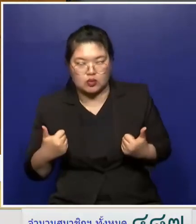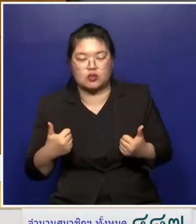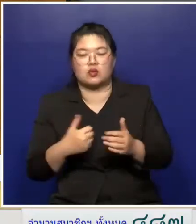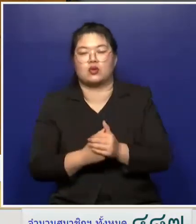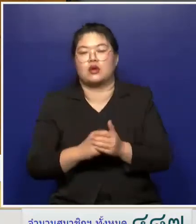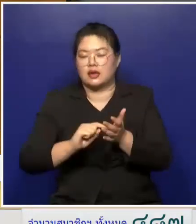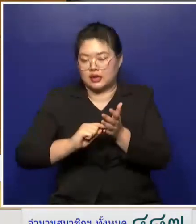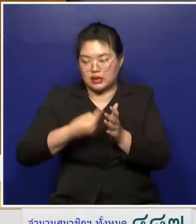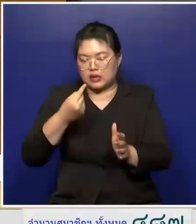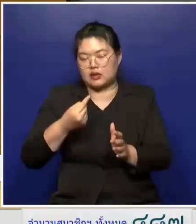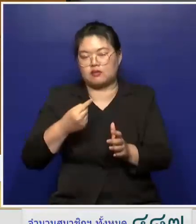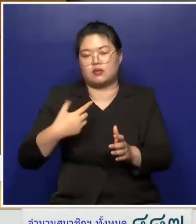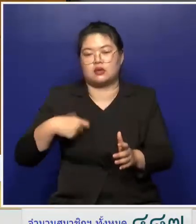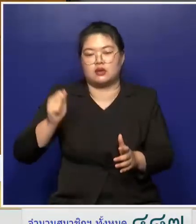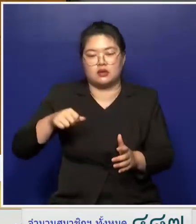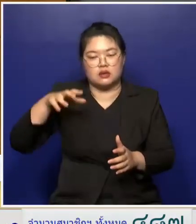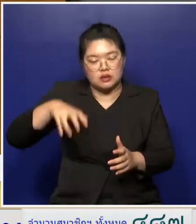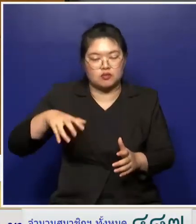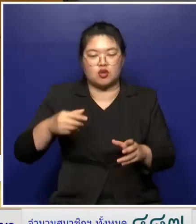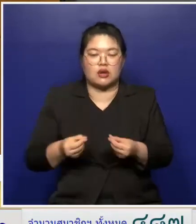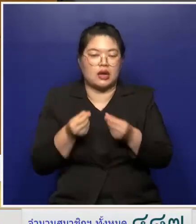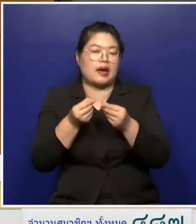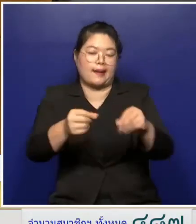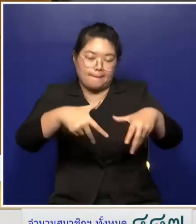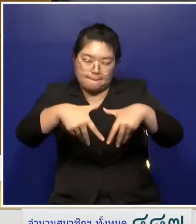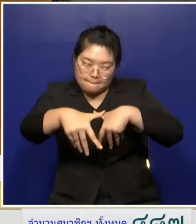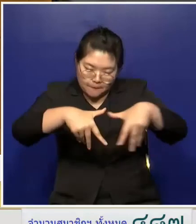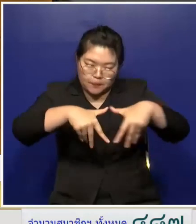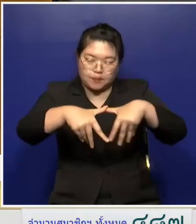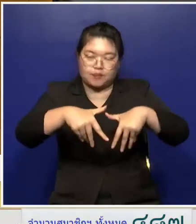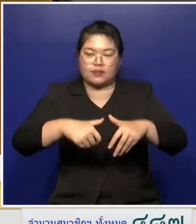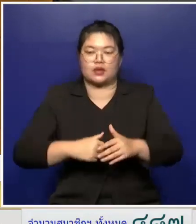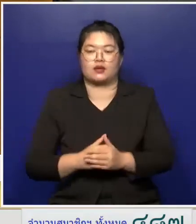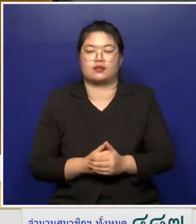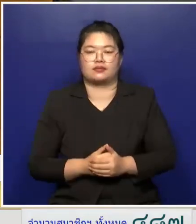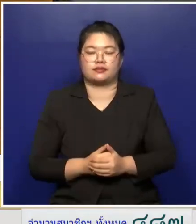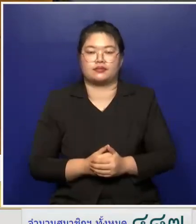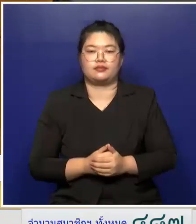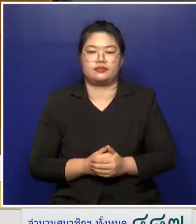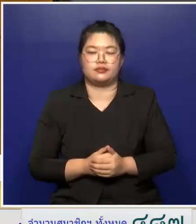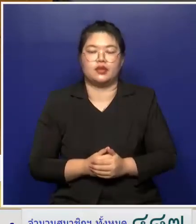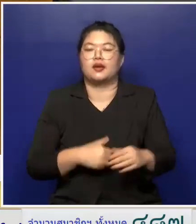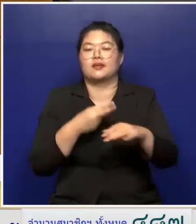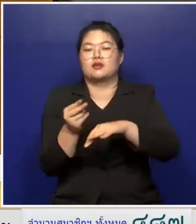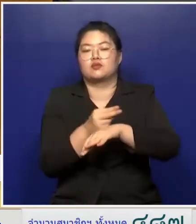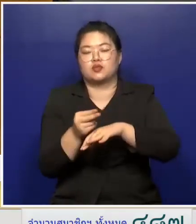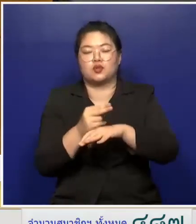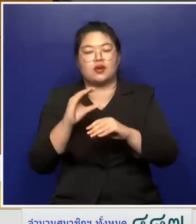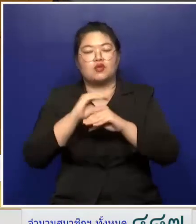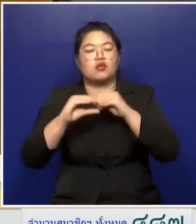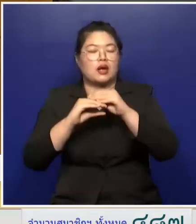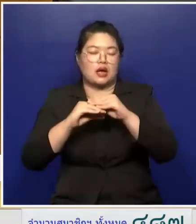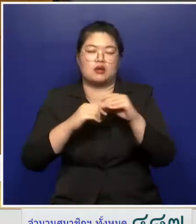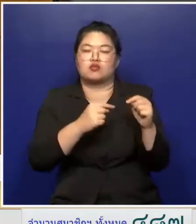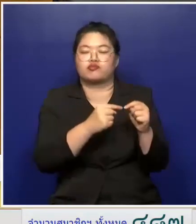นที่สารปกครอง 9 ต่ไปเพื่อปัญชายชนเพระว่า รายการนี้เป็โครงการตอนเรื่องครั ในตอนที่ชวง